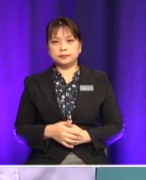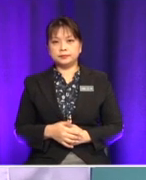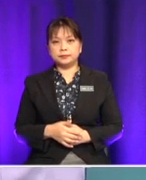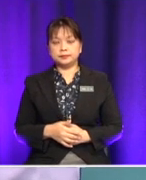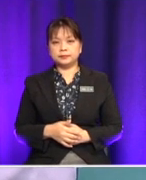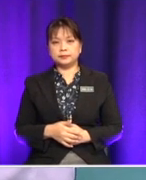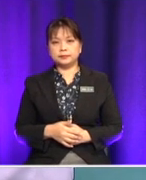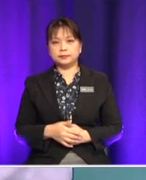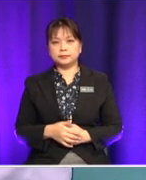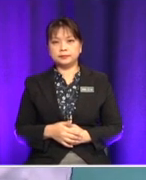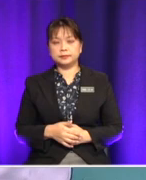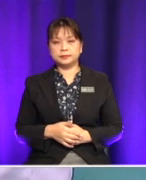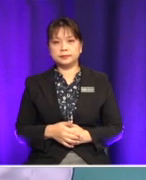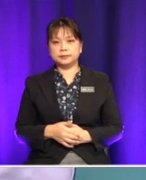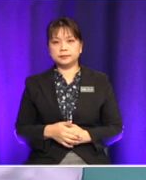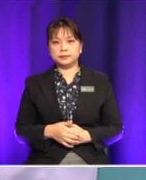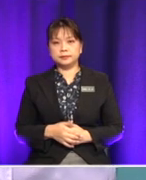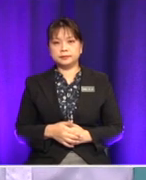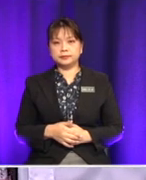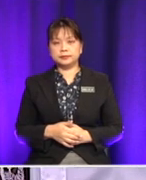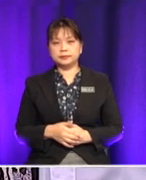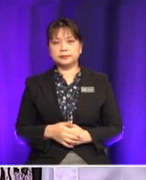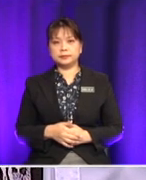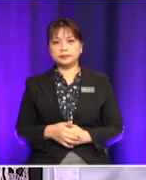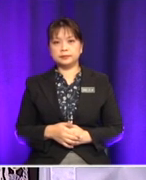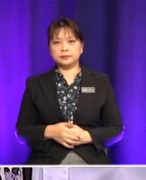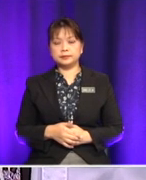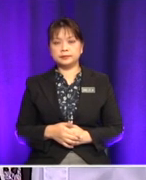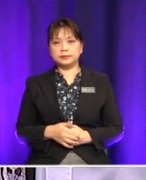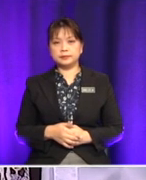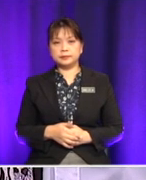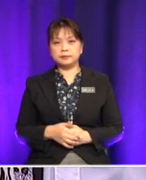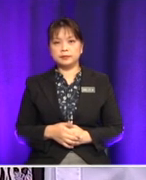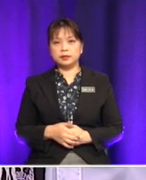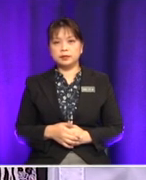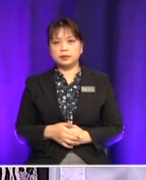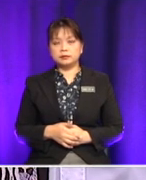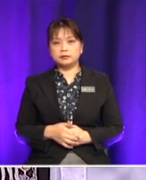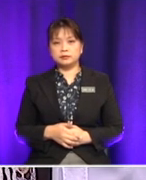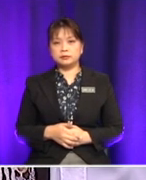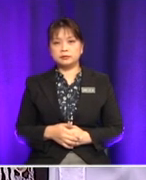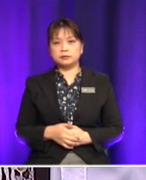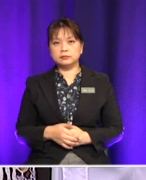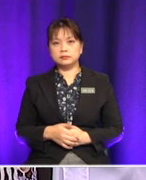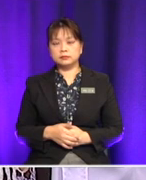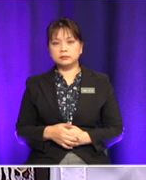lagi paham sih bro oke seterusnya kita lihat Oke latihan